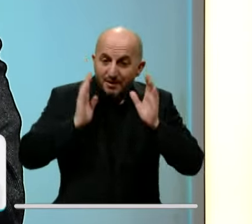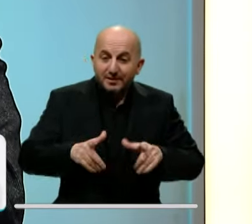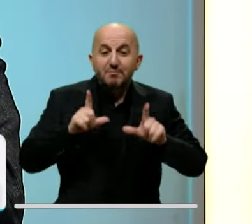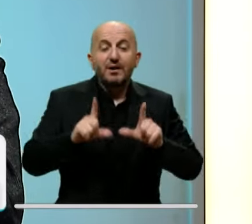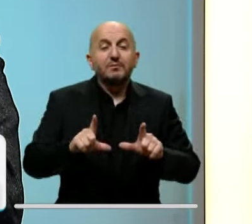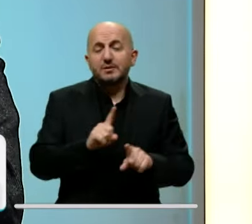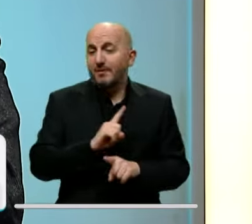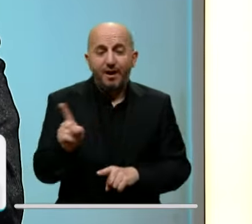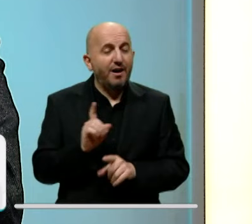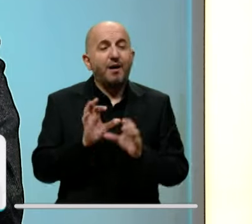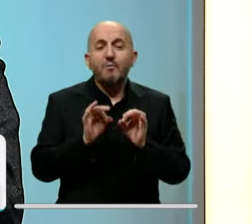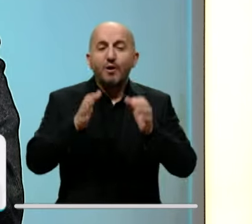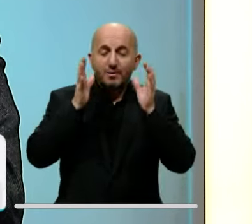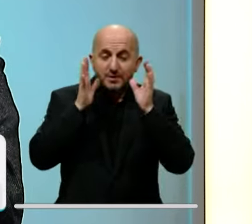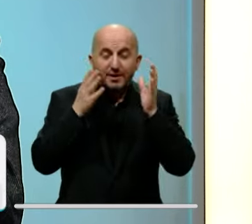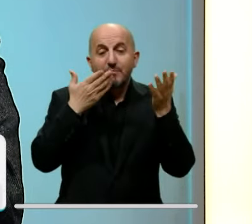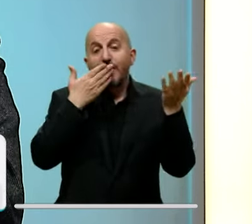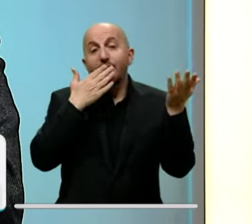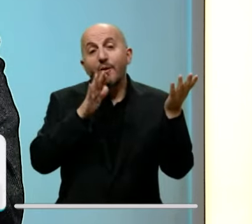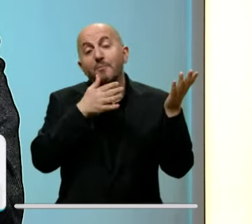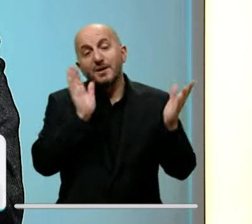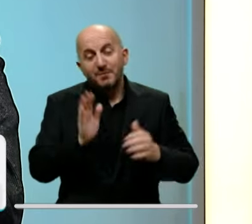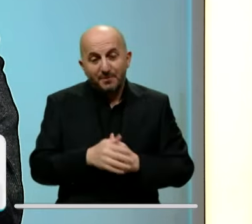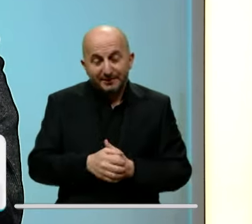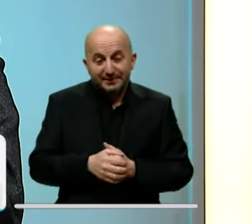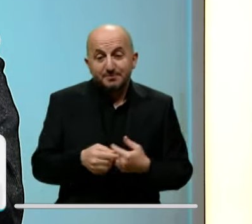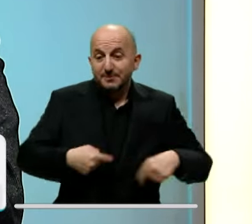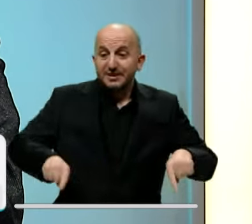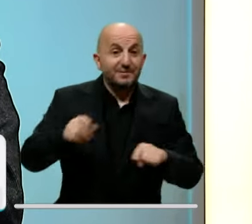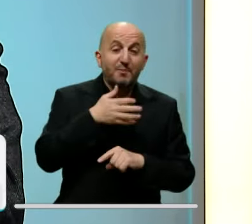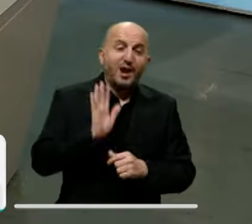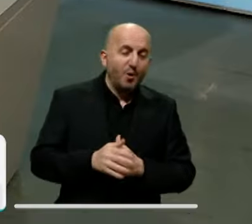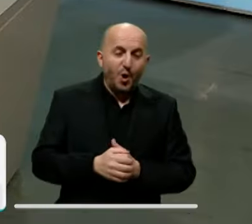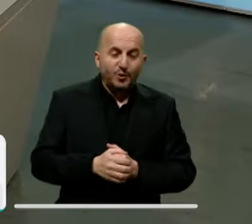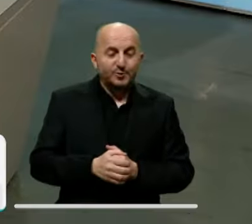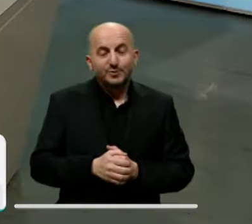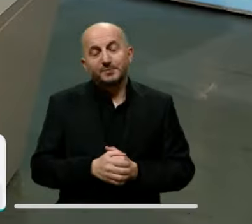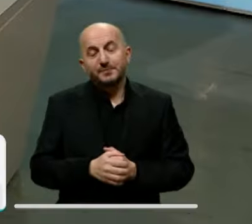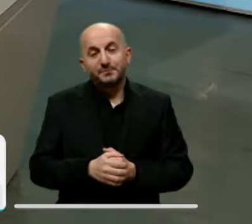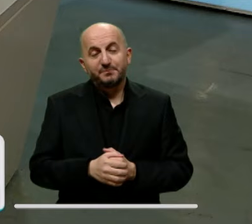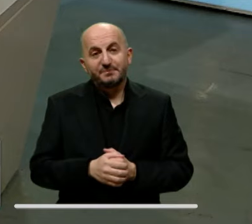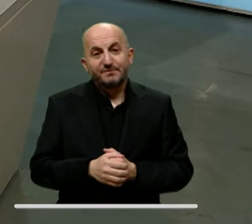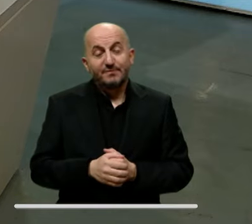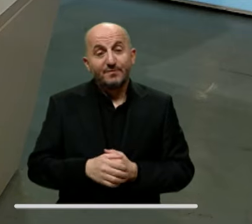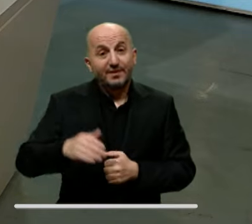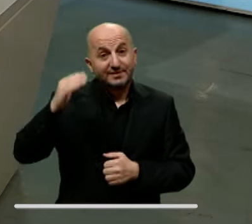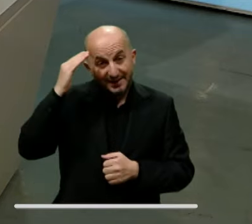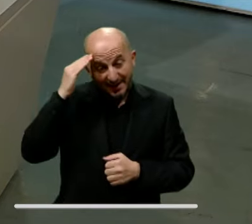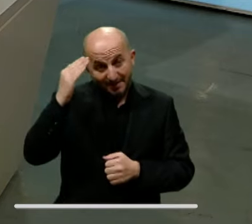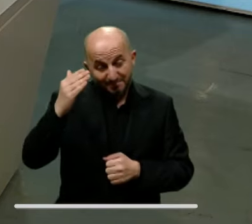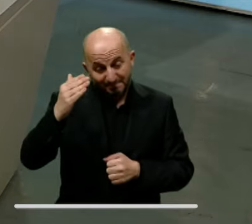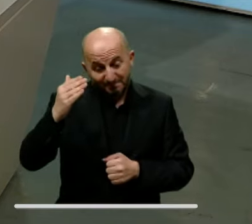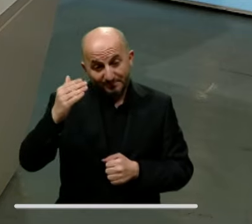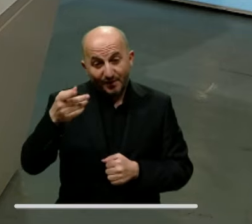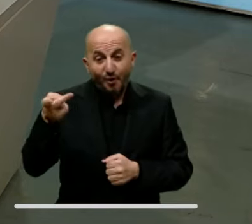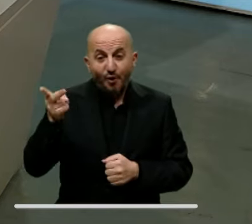mıyım Hayır böyle bir namaz şekli bilinmemektedir Biz bilmiyoruz Eyvallah hocam Havva Hanım Selamlarını il etmişler muhterem